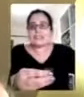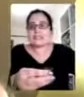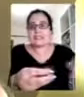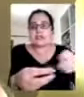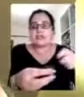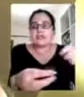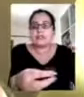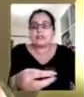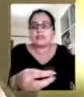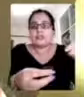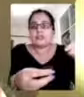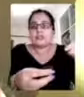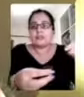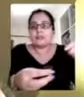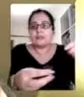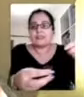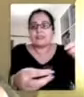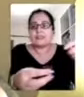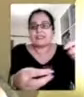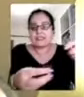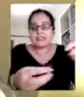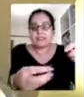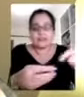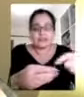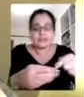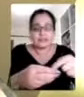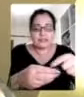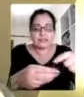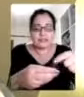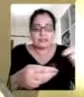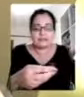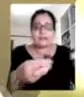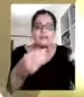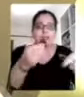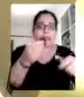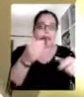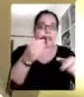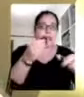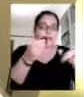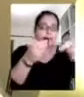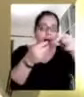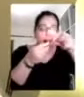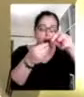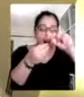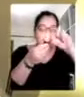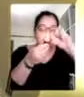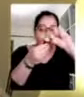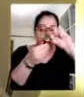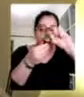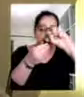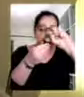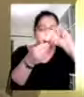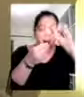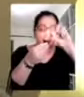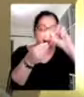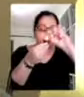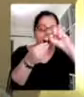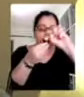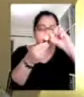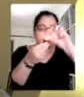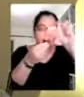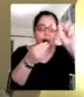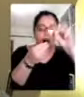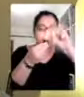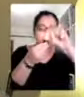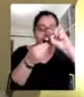Sizden nasıl gidiyor? Uzun Valla zamandır sizinle de Mart ayı görüşemedik. evet biraz yoğun geçti benim. Her zaman her sene aynı şey oluyor da bu sene de aksilikler